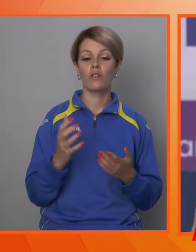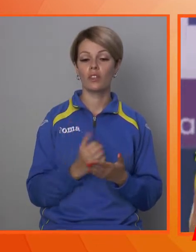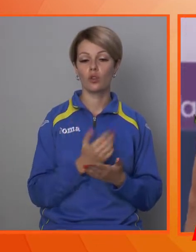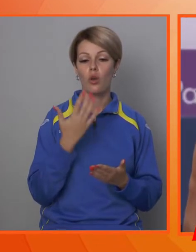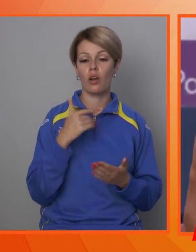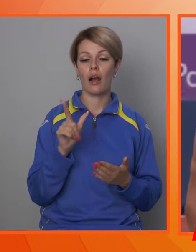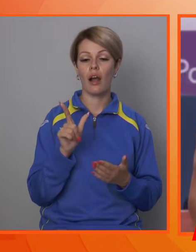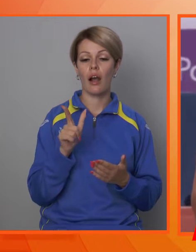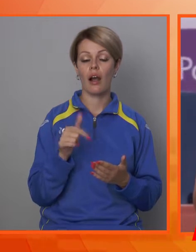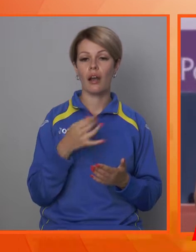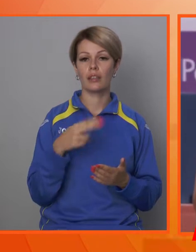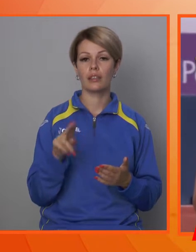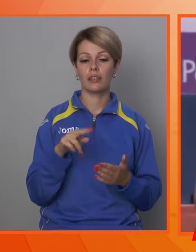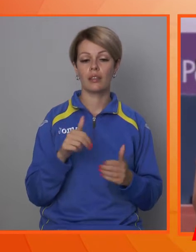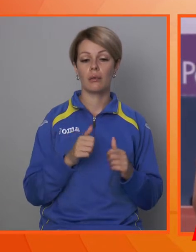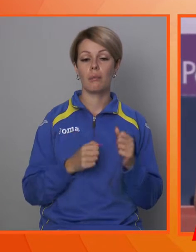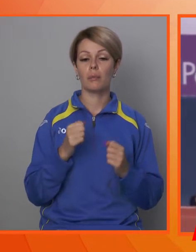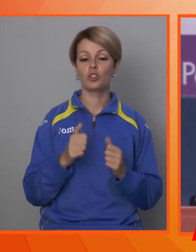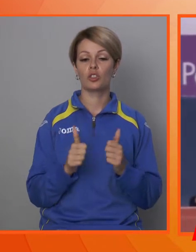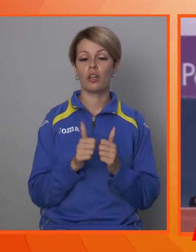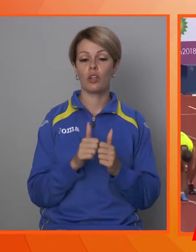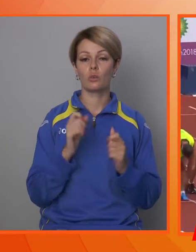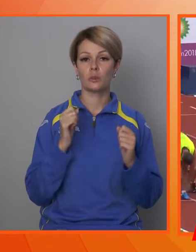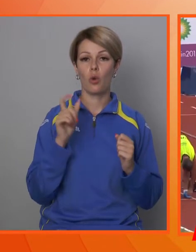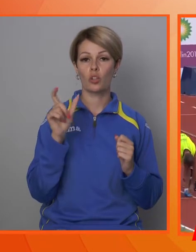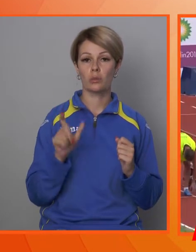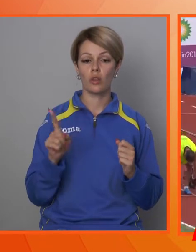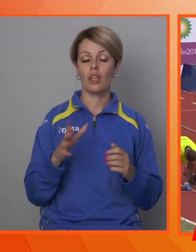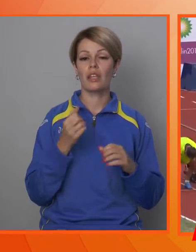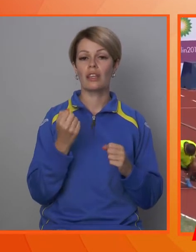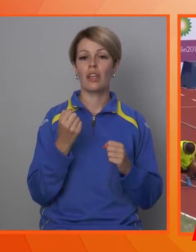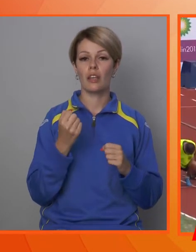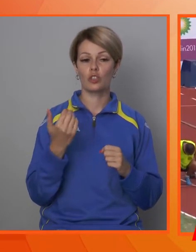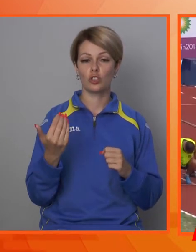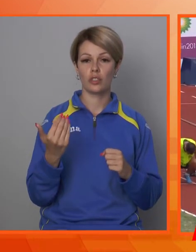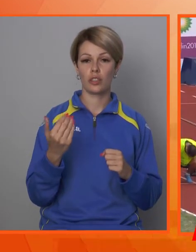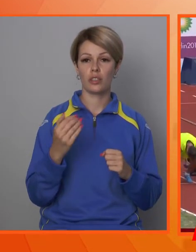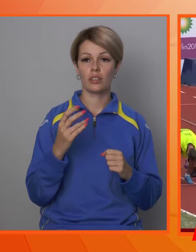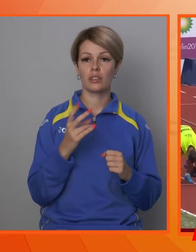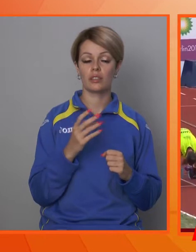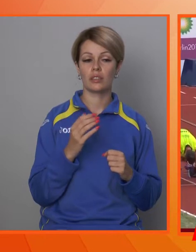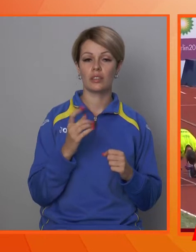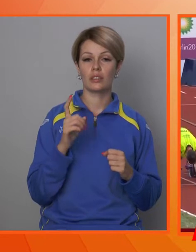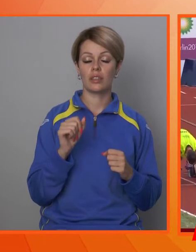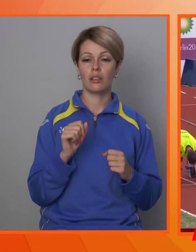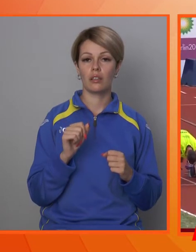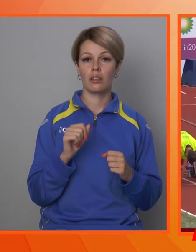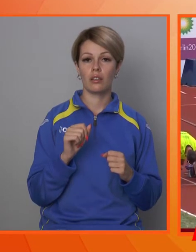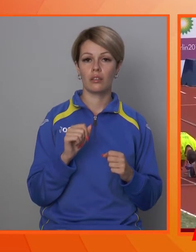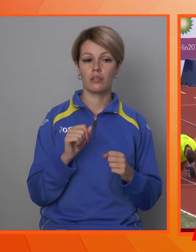Коли гайд біжить рядом зі своєю спортсменкою, він держить її, отримує її за